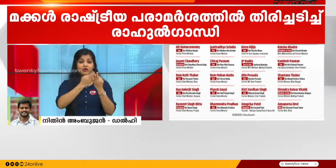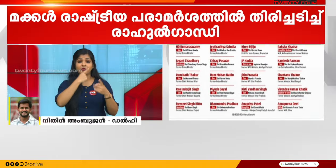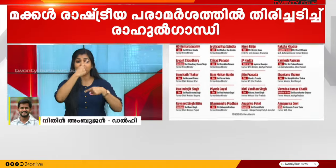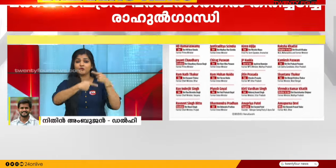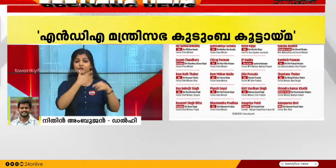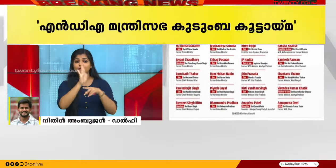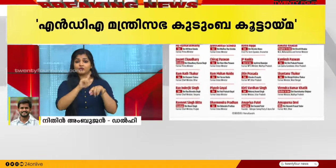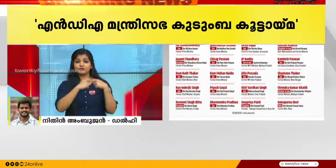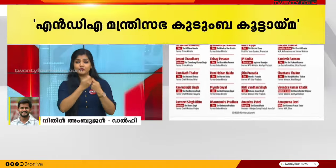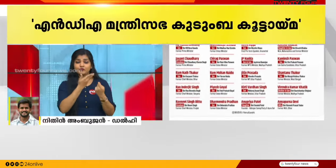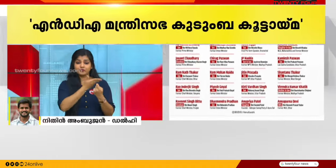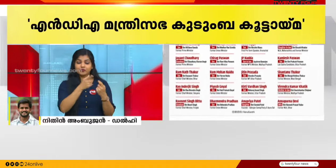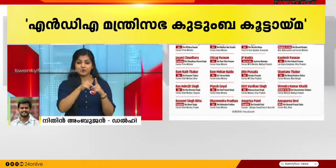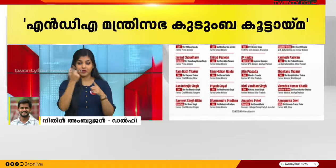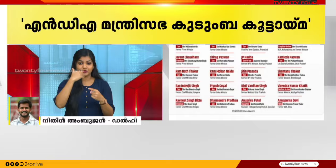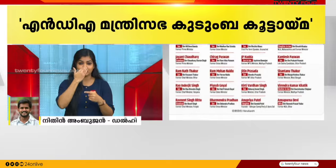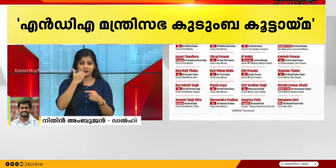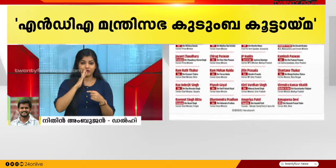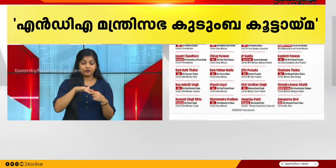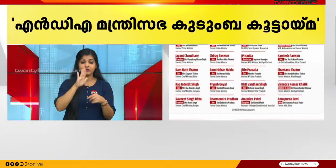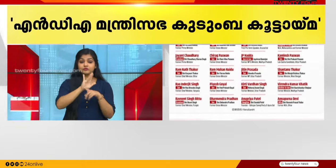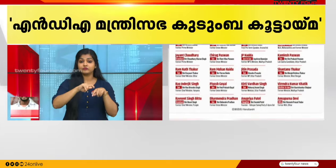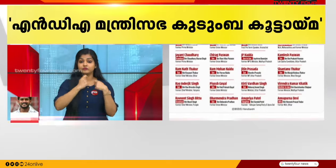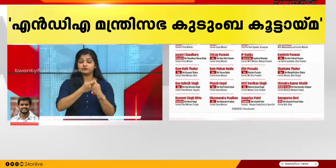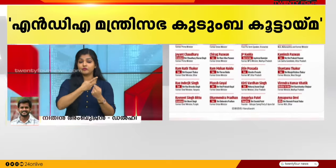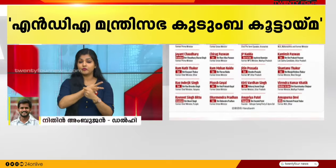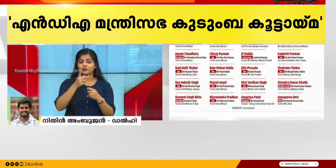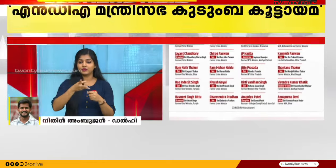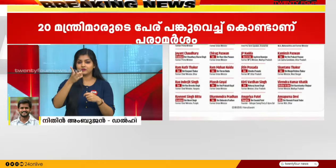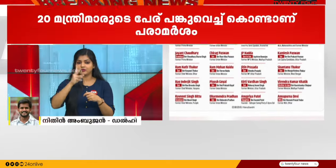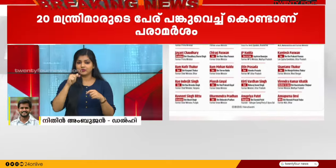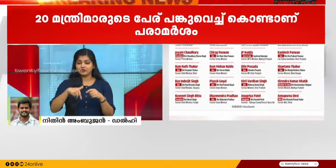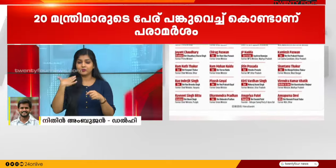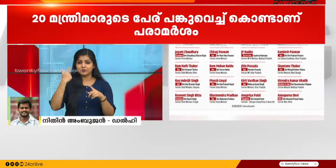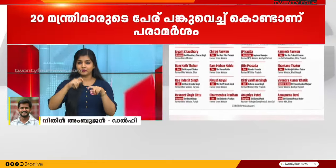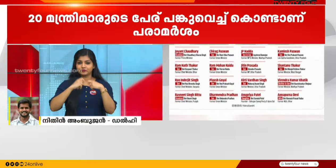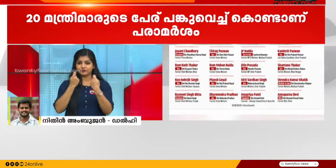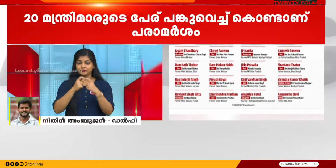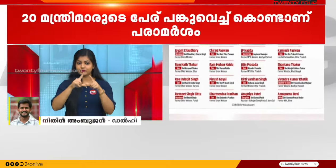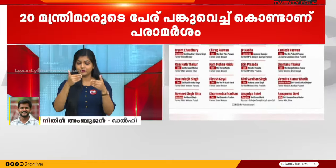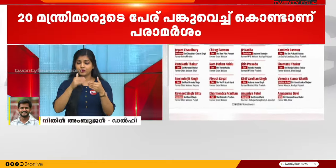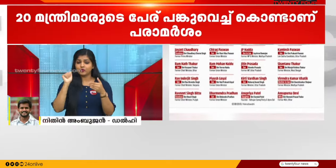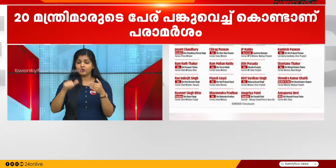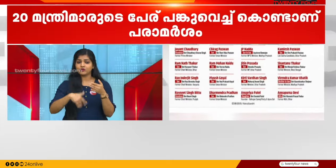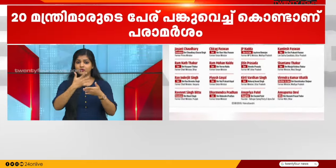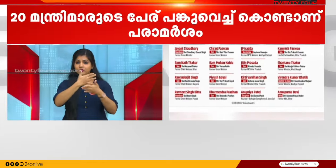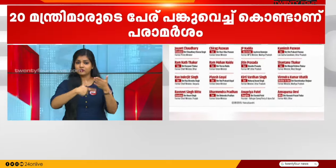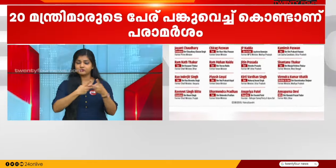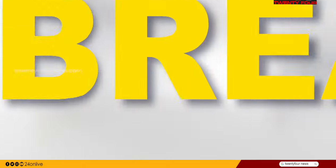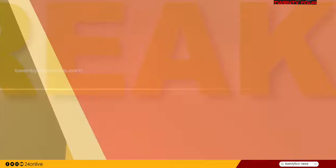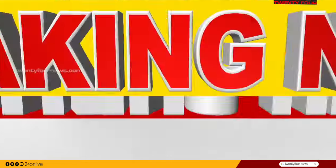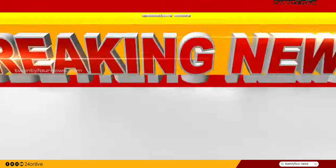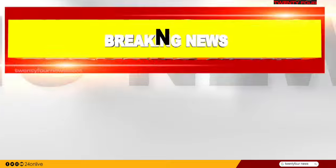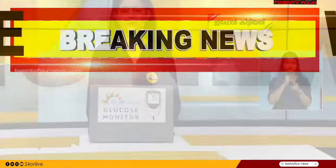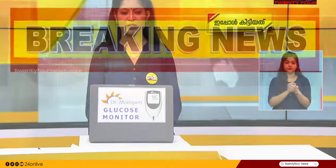ഇപ്പോൾ തിരിച്ചടിക്കാൻ പറ്റിയൊരു സാഹചര്യം കൂടിയാണ് മൂന്നാം മന്ത്രിസഭയിലെ മന്ത്രിമാരുടെ പട്ടിക പുറത്തുവിട്ടുകൊണ്ട് രാഹുൽ ഗാന്ധിയുടെ ഈ വിമർശനം. NDA മന്ത്രിസഭ